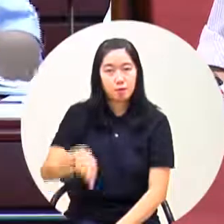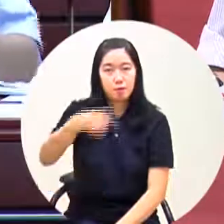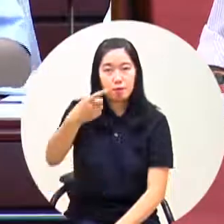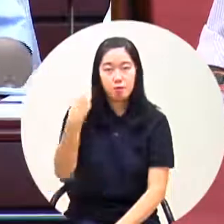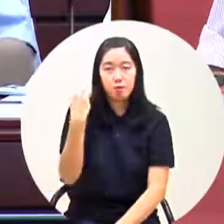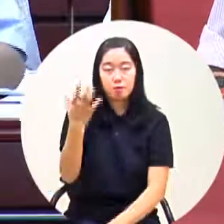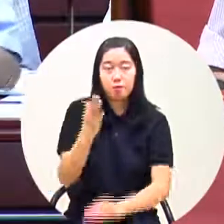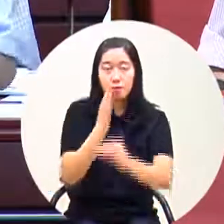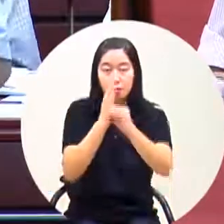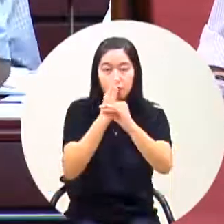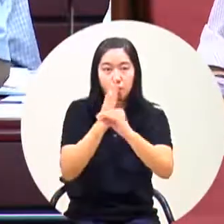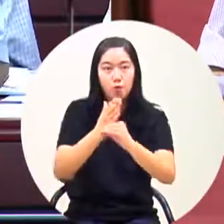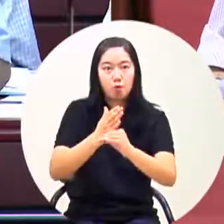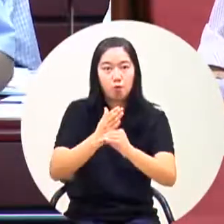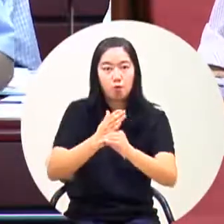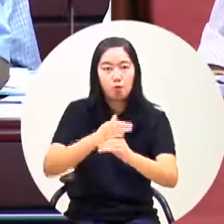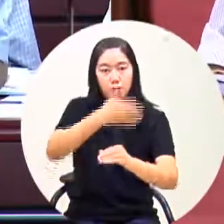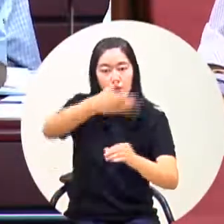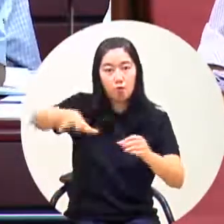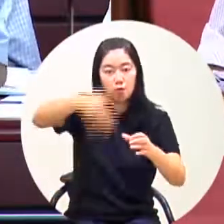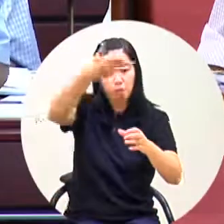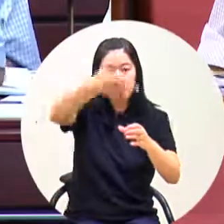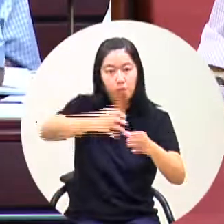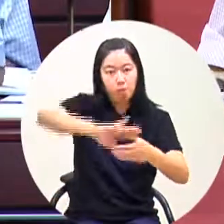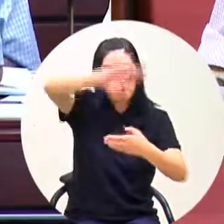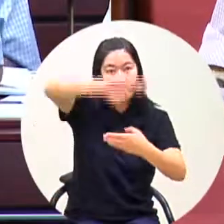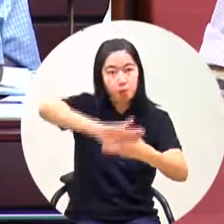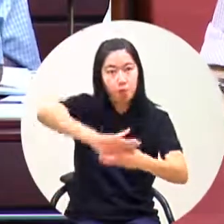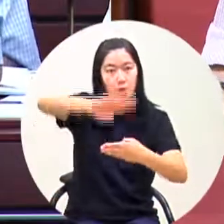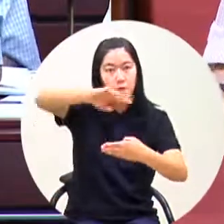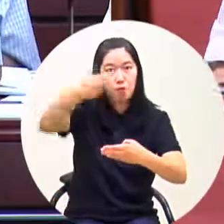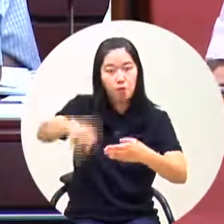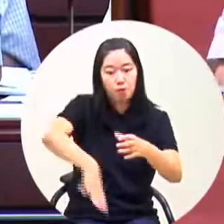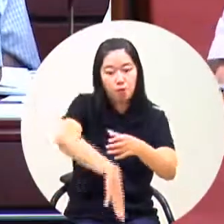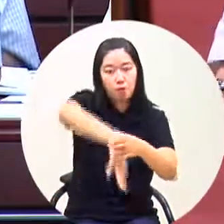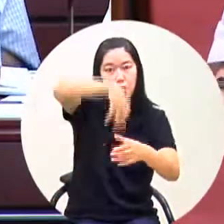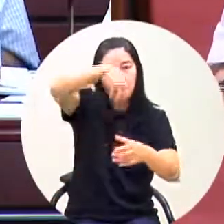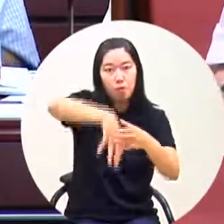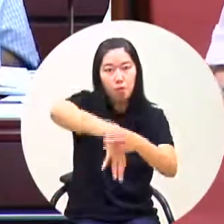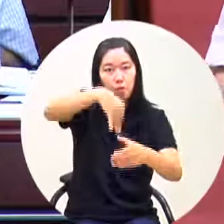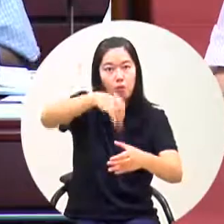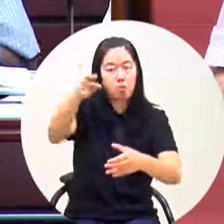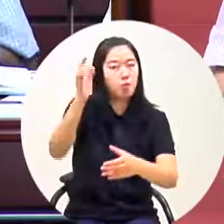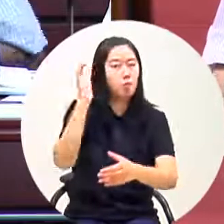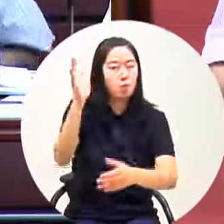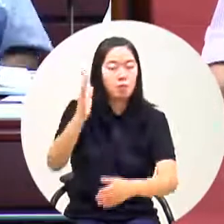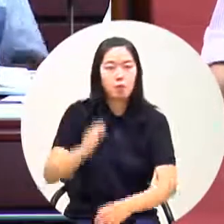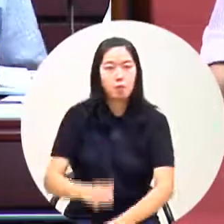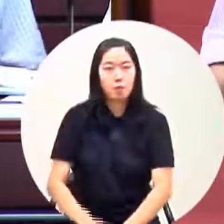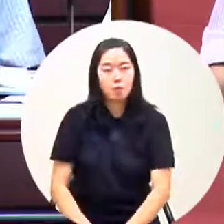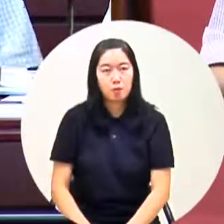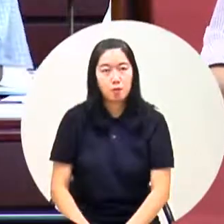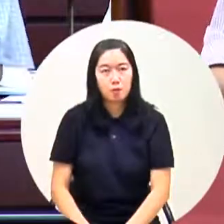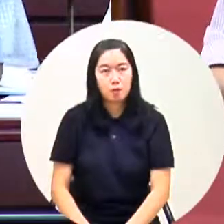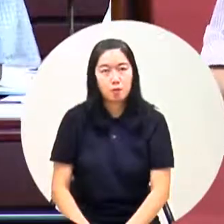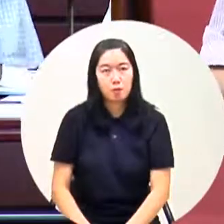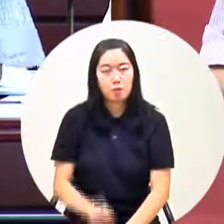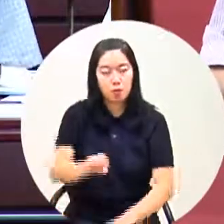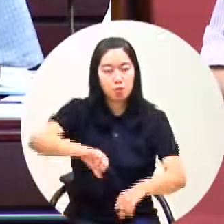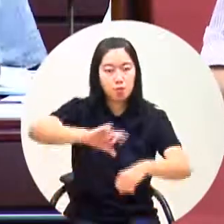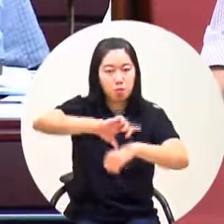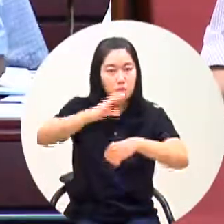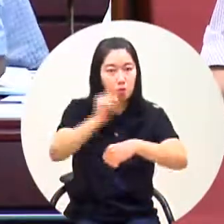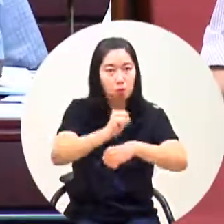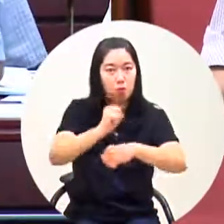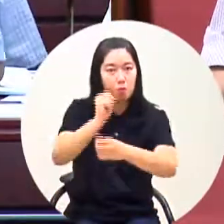迄个南河堰迄个所在不再取水，吼、哦，所以这个部分其实当时拢有进行紧急应